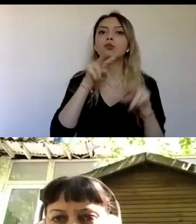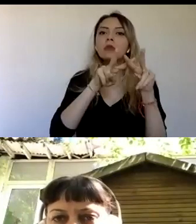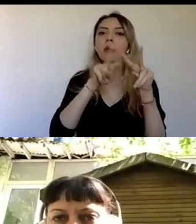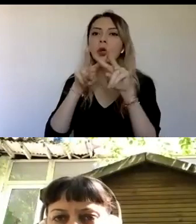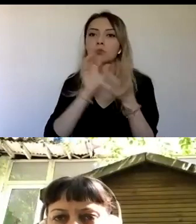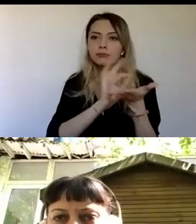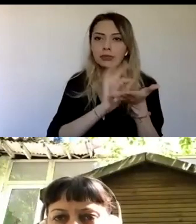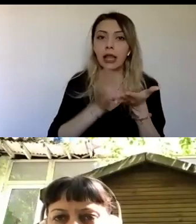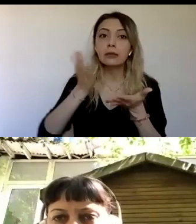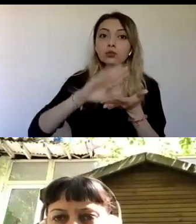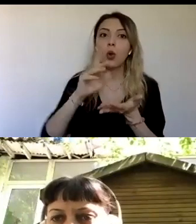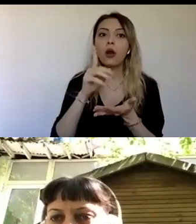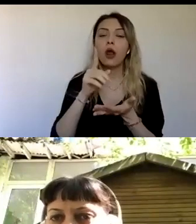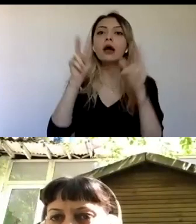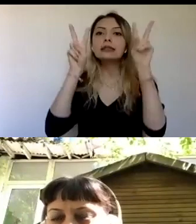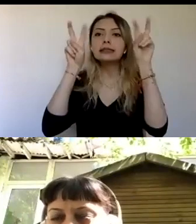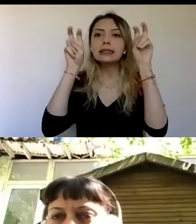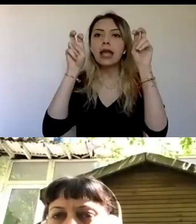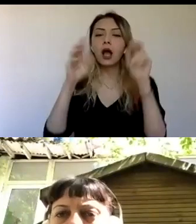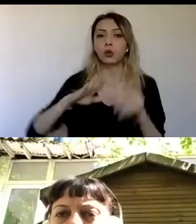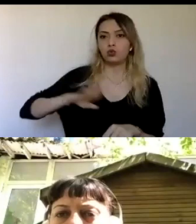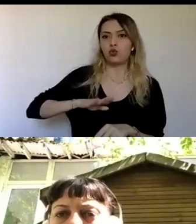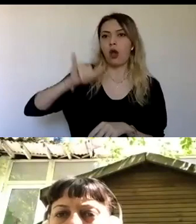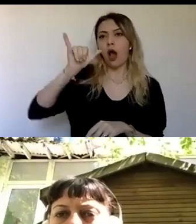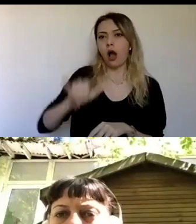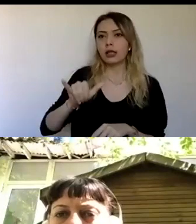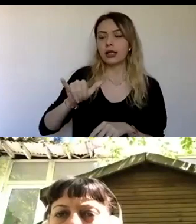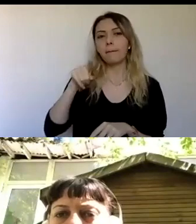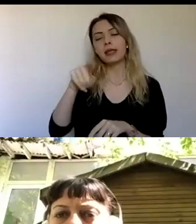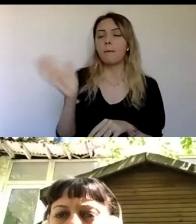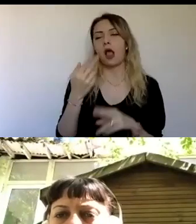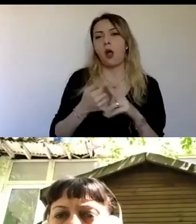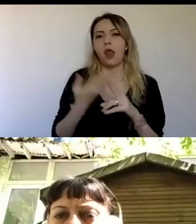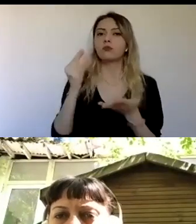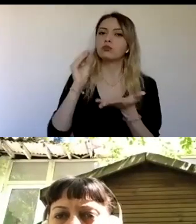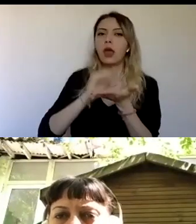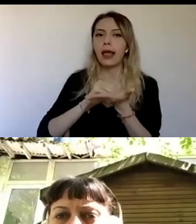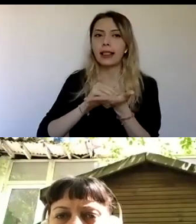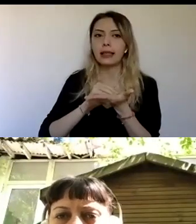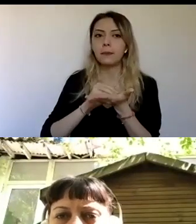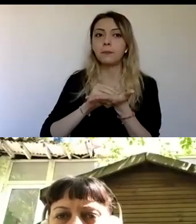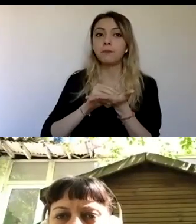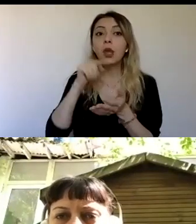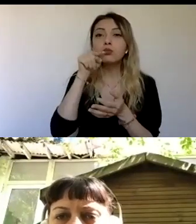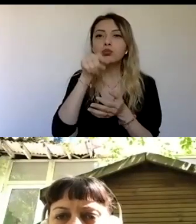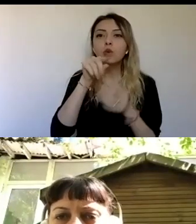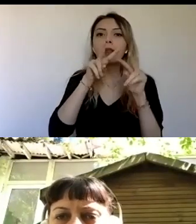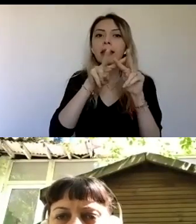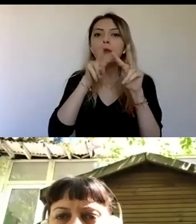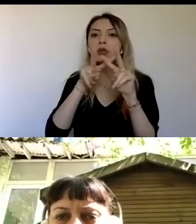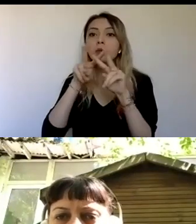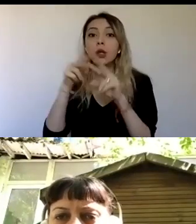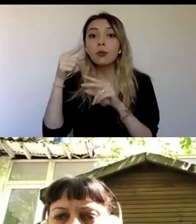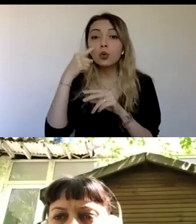kelimeleri aramak istiyorum deyip Enter'a basıyoruz. Sonrasında gördüğünüz gibi meclisin